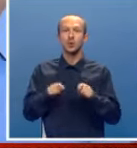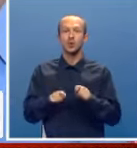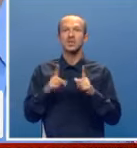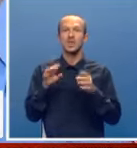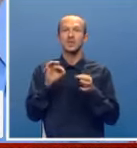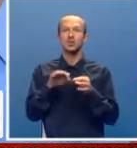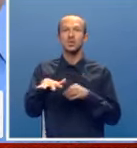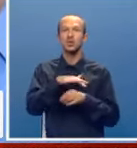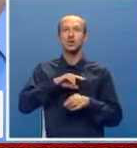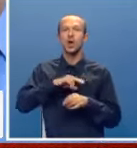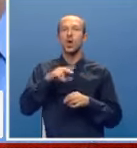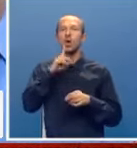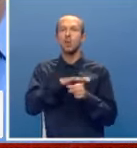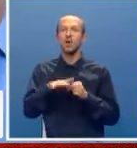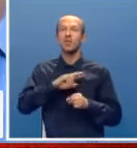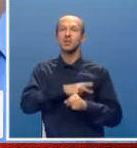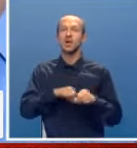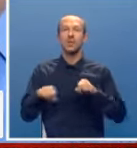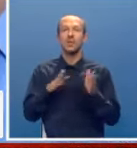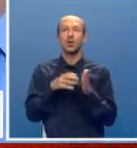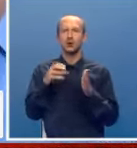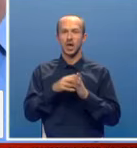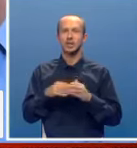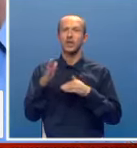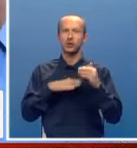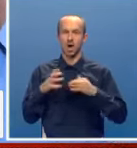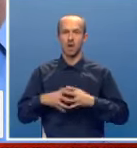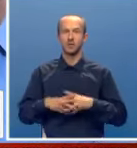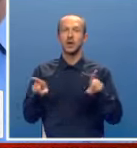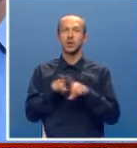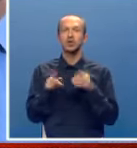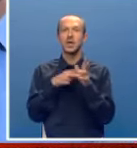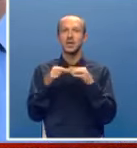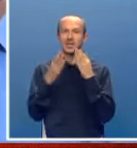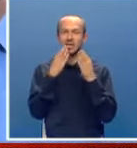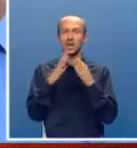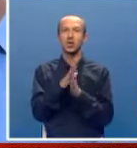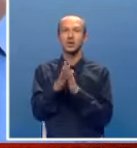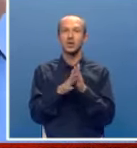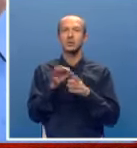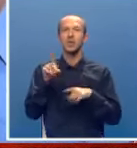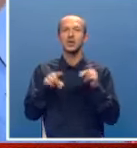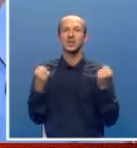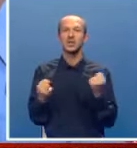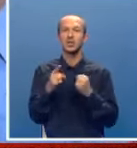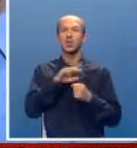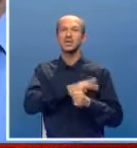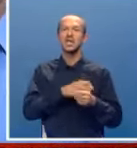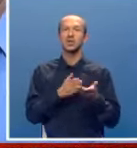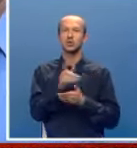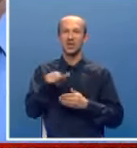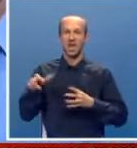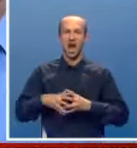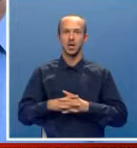je stanje bezbjednosti na području koje operativno pokriva policijska uprava Mrkonjić grad zadovoljavajuće. Također na sastanku razgovarali smo o određenim aktivnostima policijskih